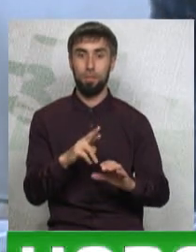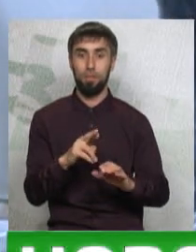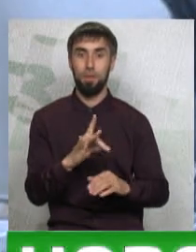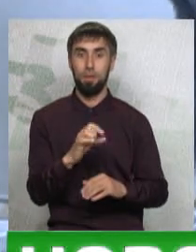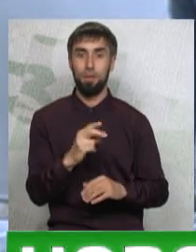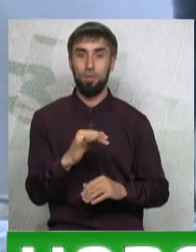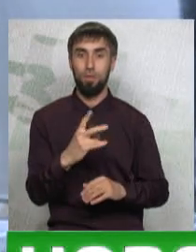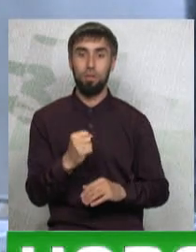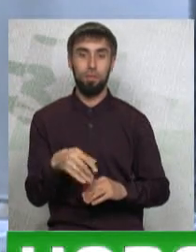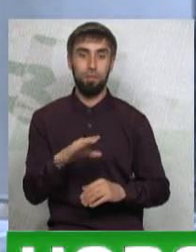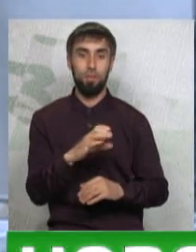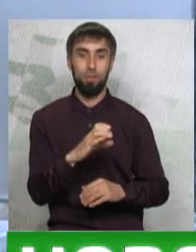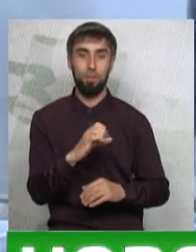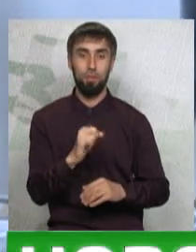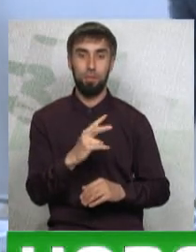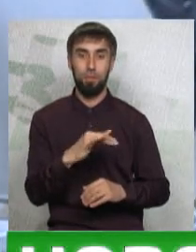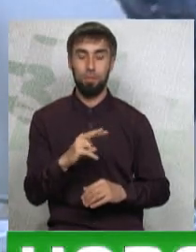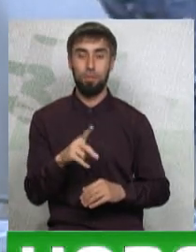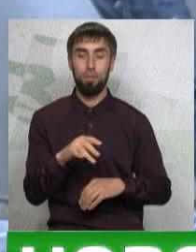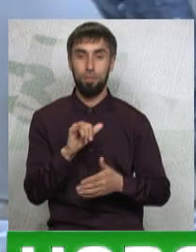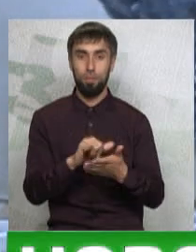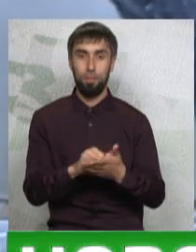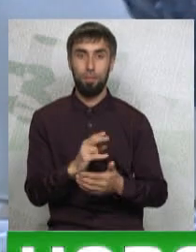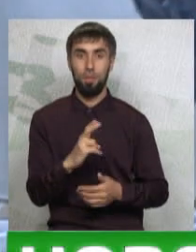раковины, вот санузлы, вот они новые уже плитки.